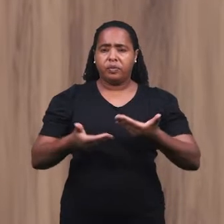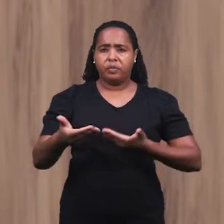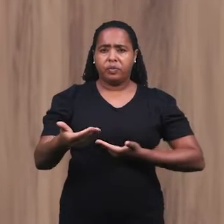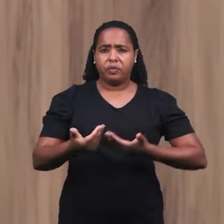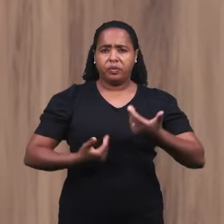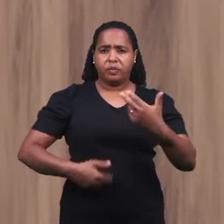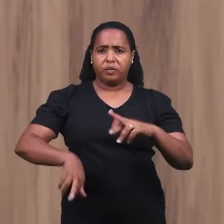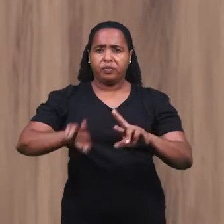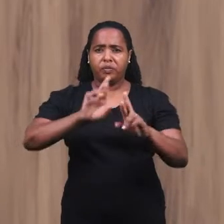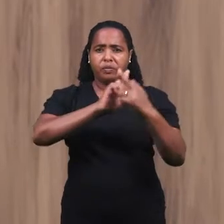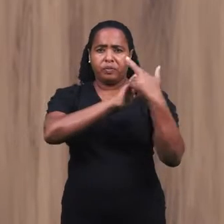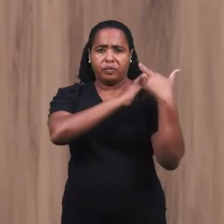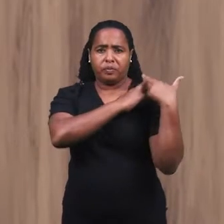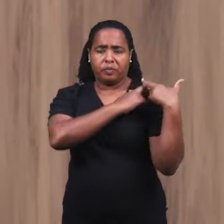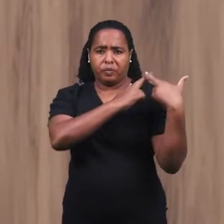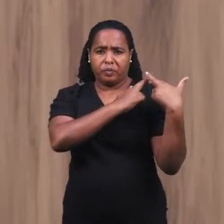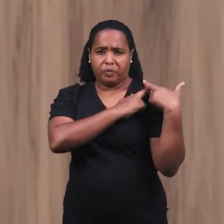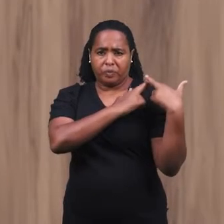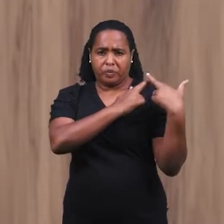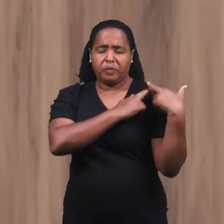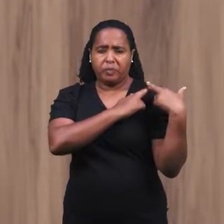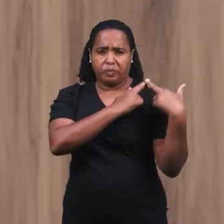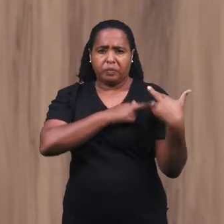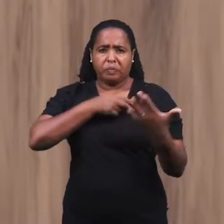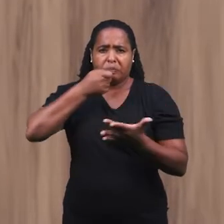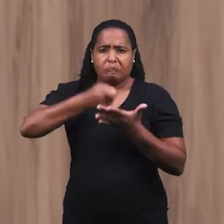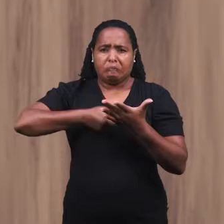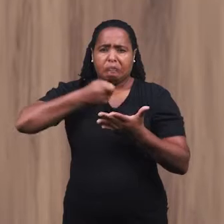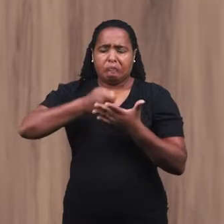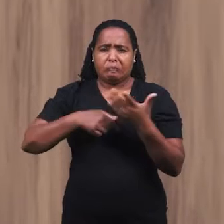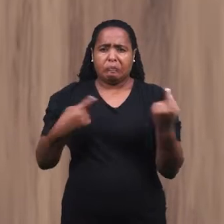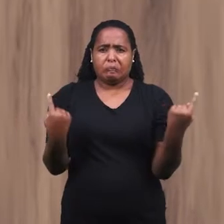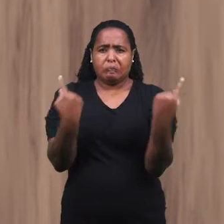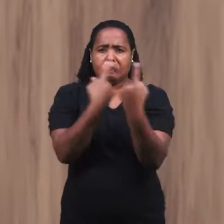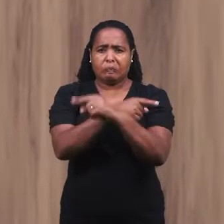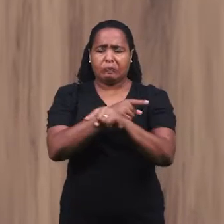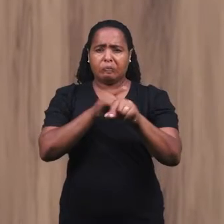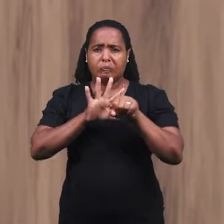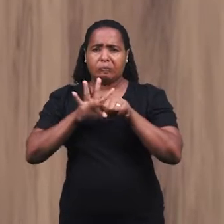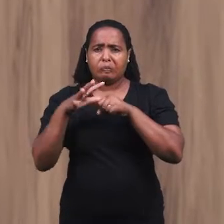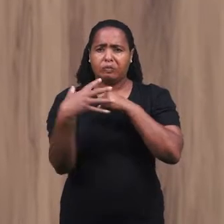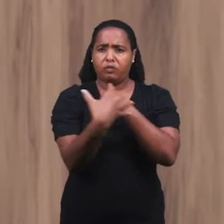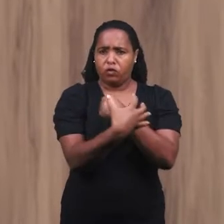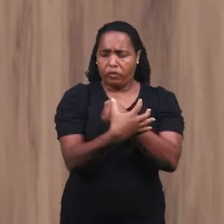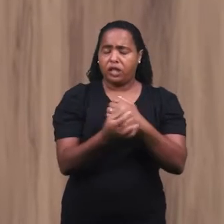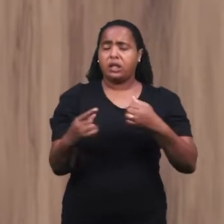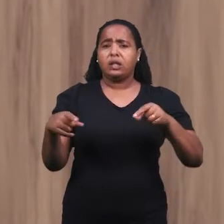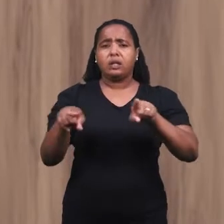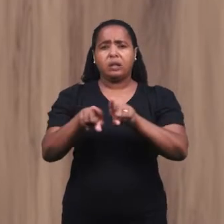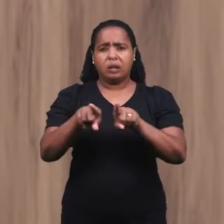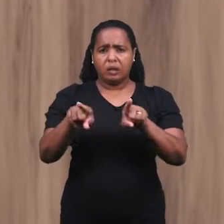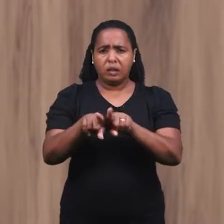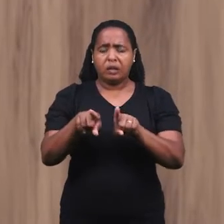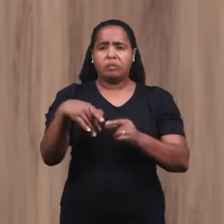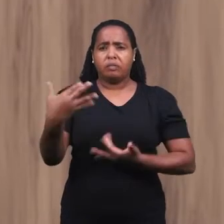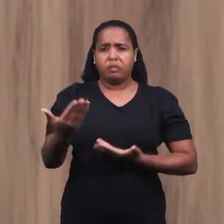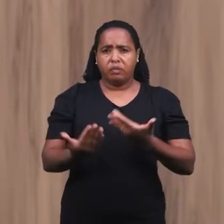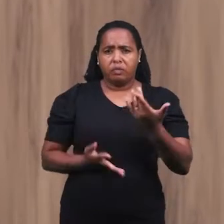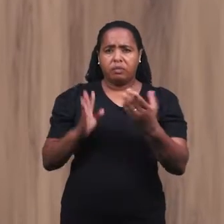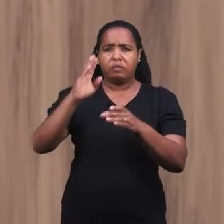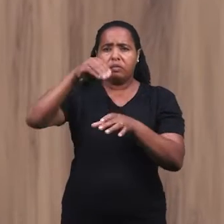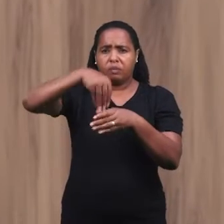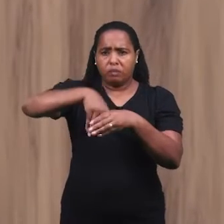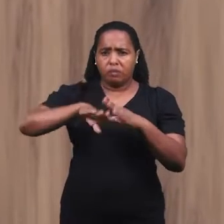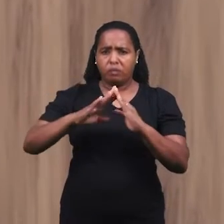всех братьев и сестер, которые трудятся в борьбе против коронавируса. Благослови слуг